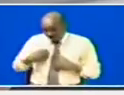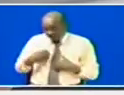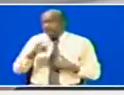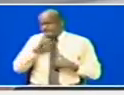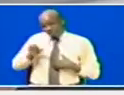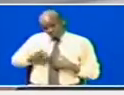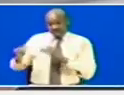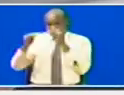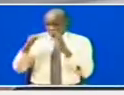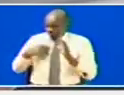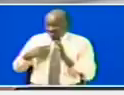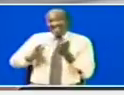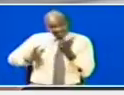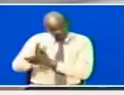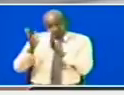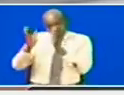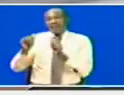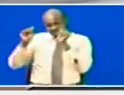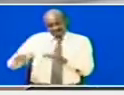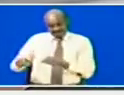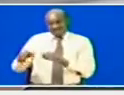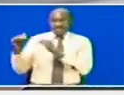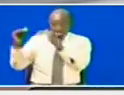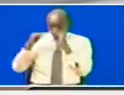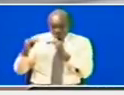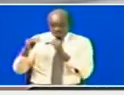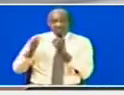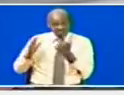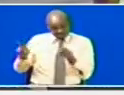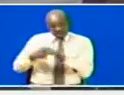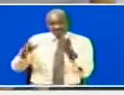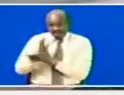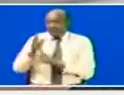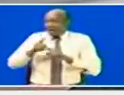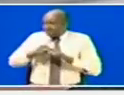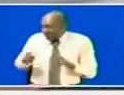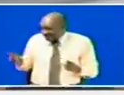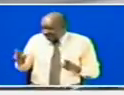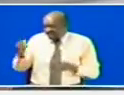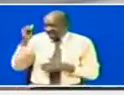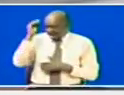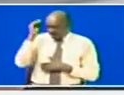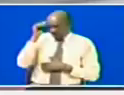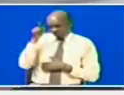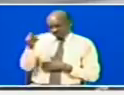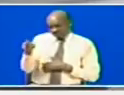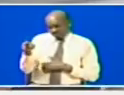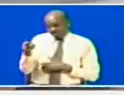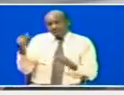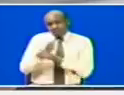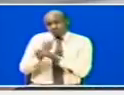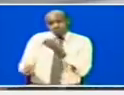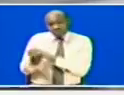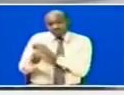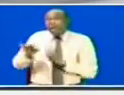sikatai katika usawa wa haki za kibinadamu, mwanamke na mwanamume tuna haki sawa. Lakini elimu vile vile haikuweza kutueleza nafasi